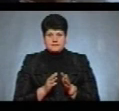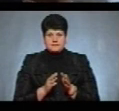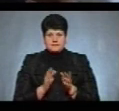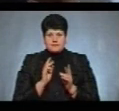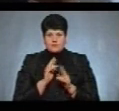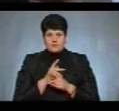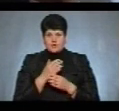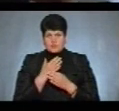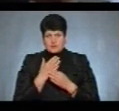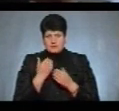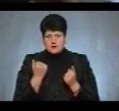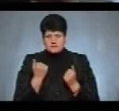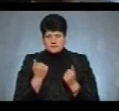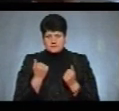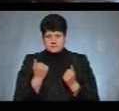помилок немає,